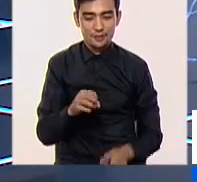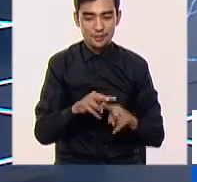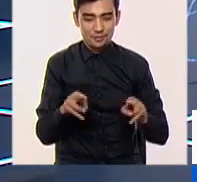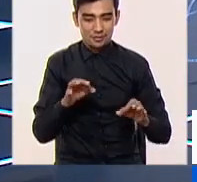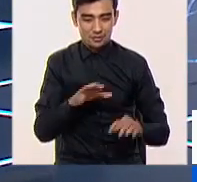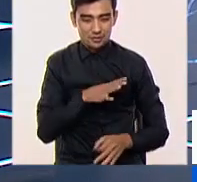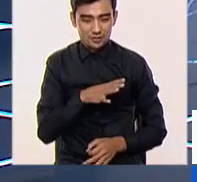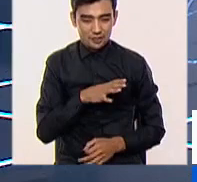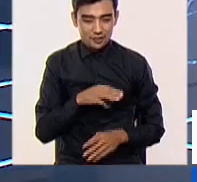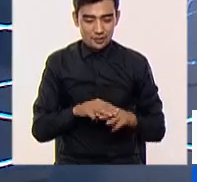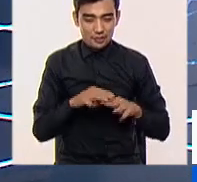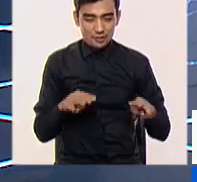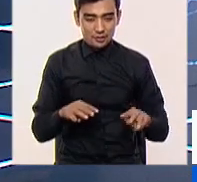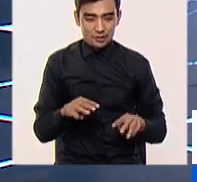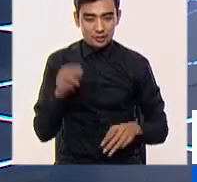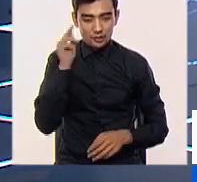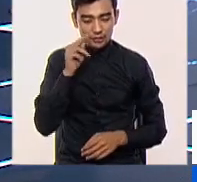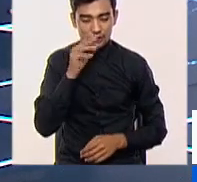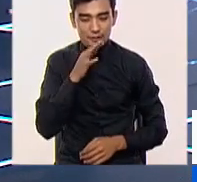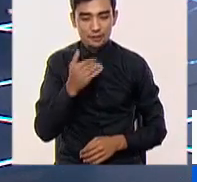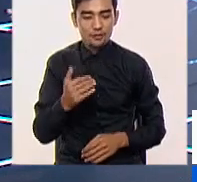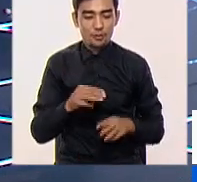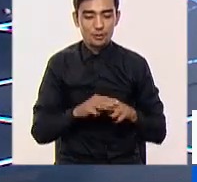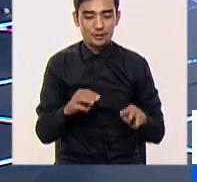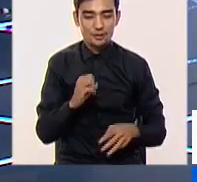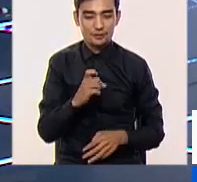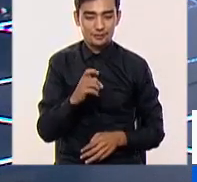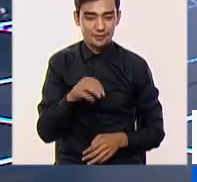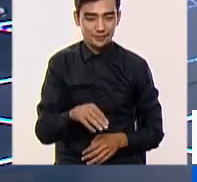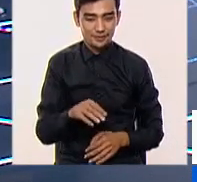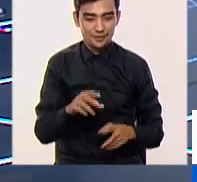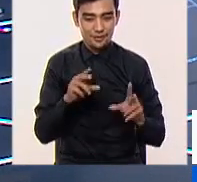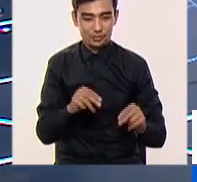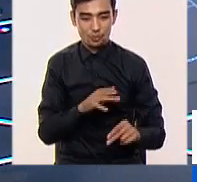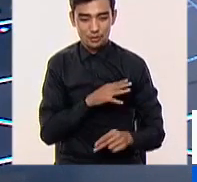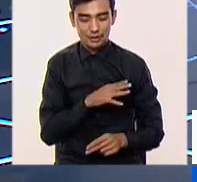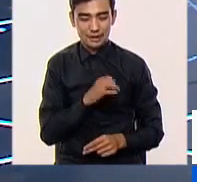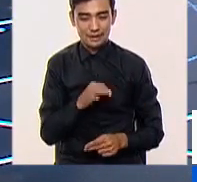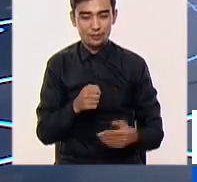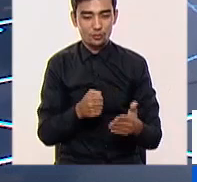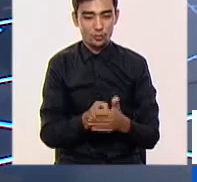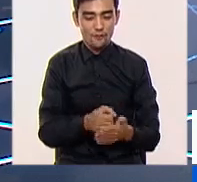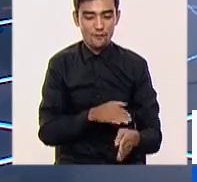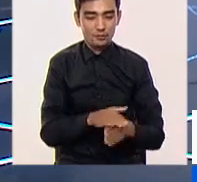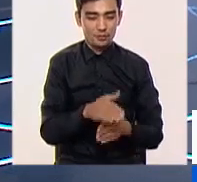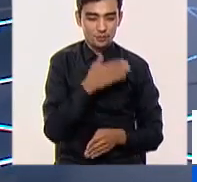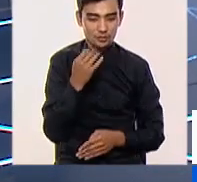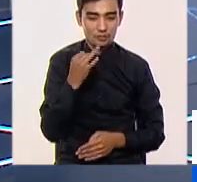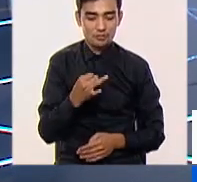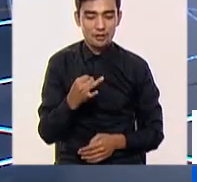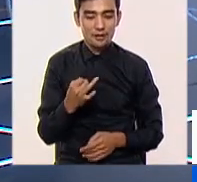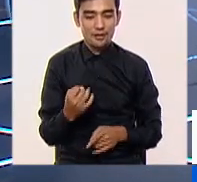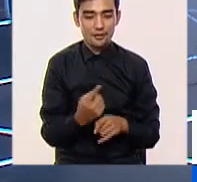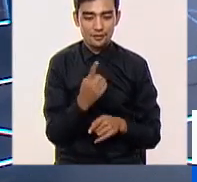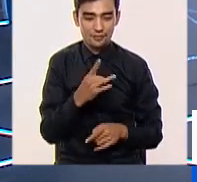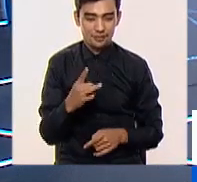көктемде ауыз толтырып сөйлеген оқу ағарту министрі Асхат Аймағамбетовтің берген уәдесі әлі орындалмады. Бір ғана